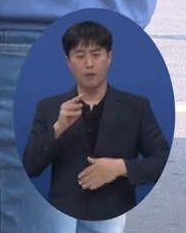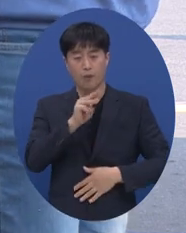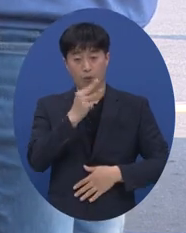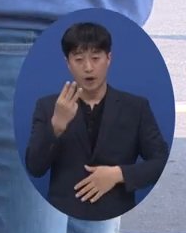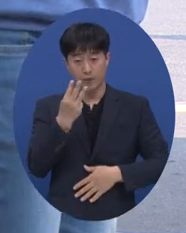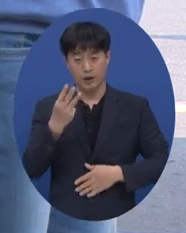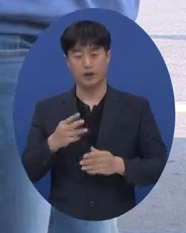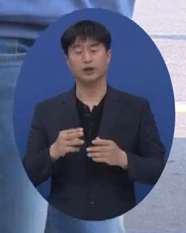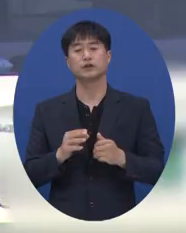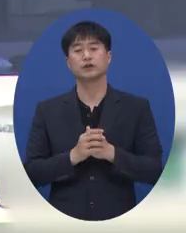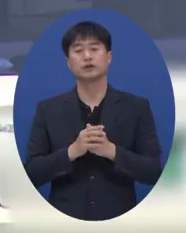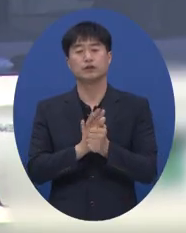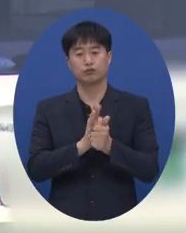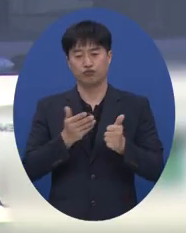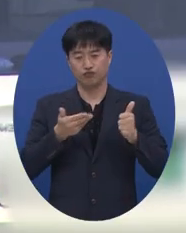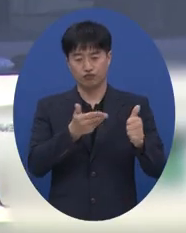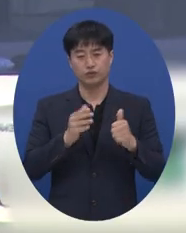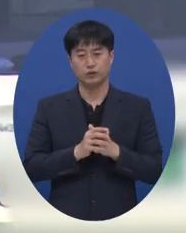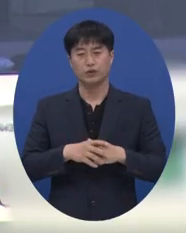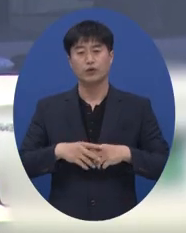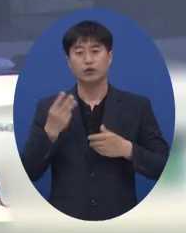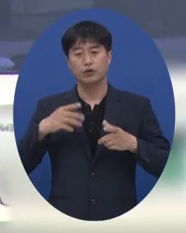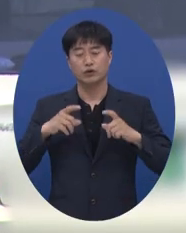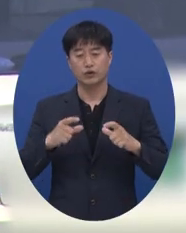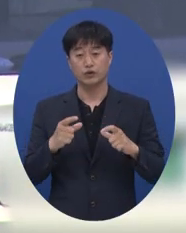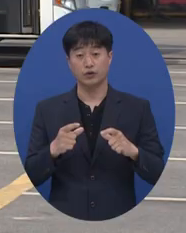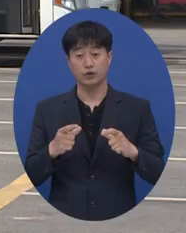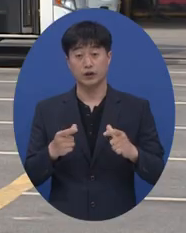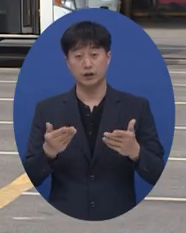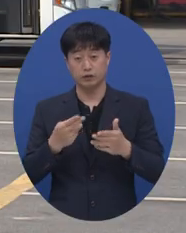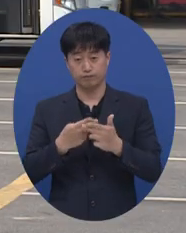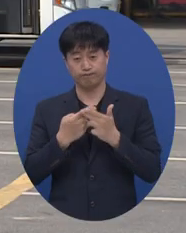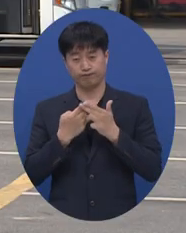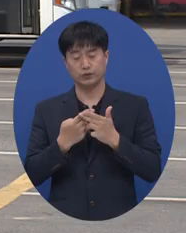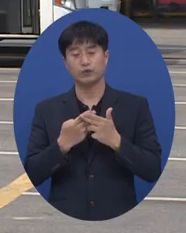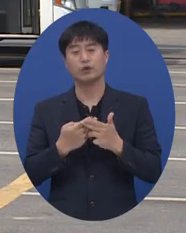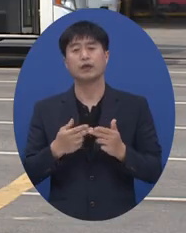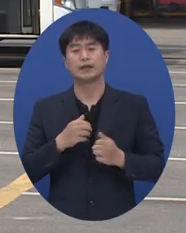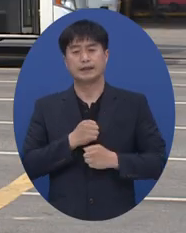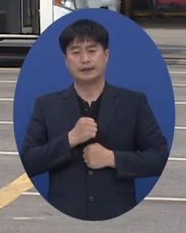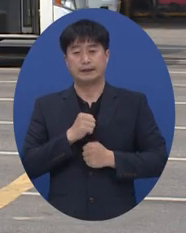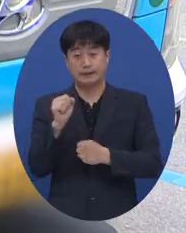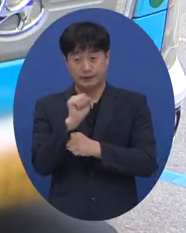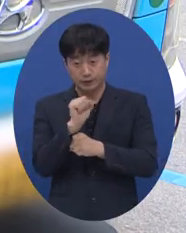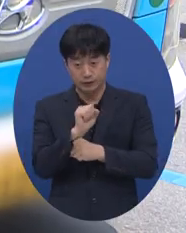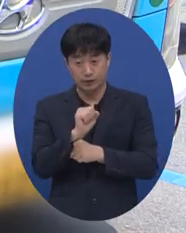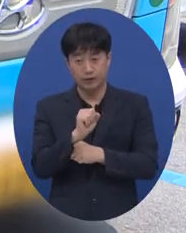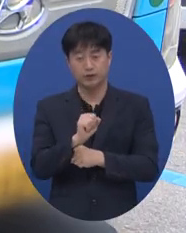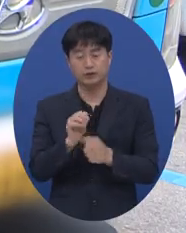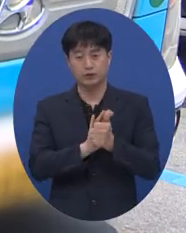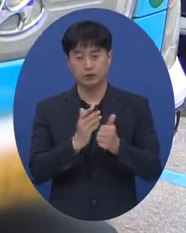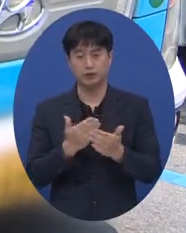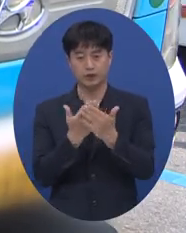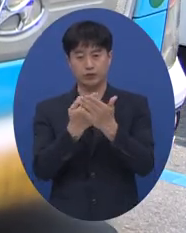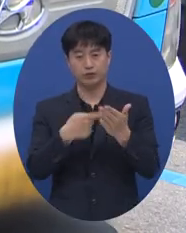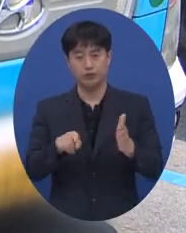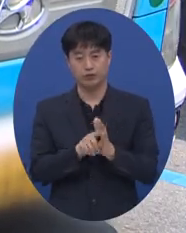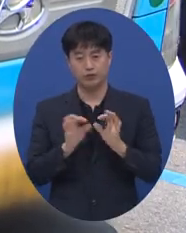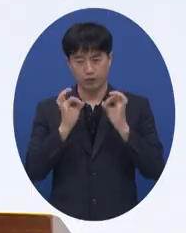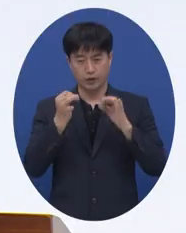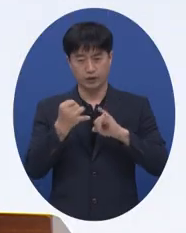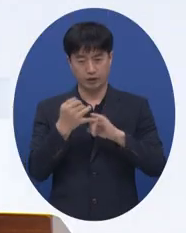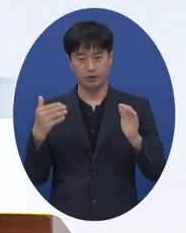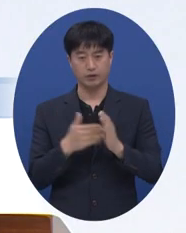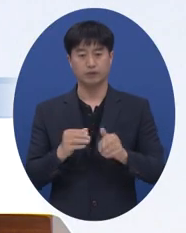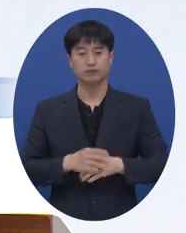제공합니다 경기지역 버스 노조 역시 안전한 버스 운행과 서비스 향상을 위해 힘쓰겠다 고 약속했습니다